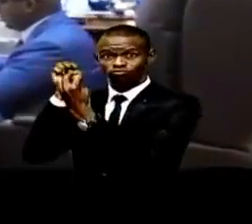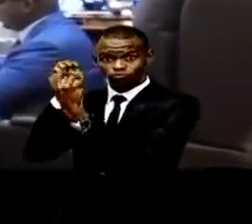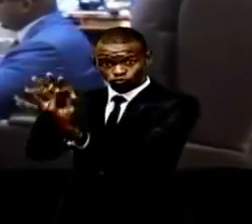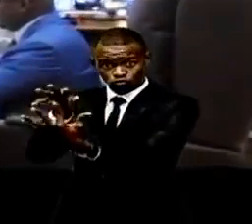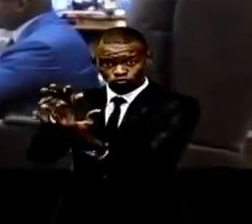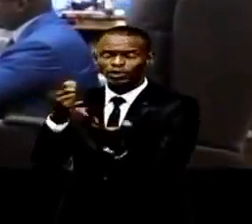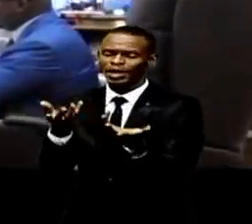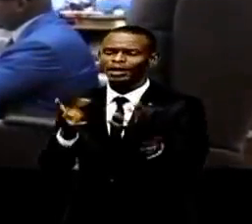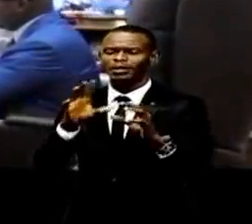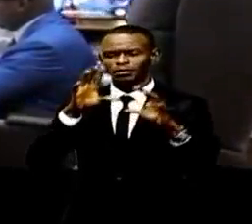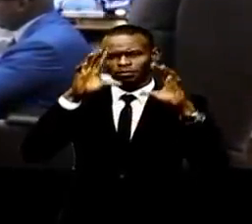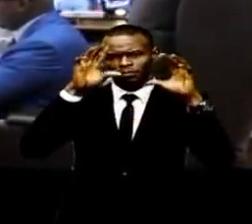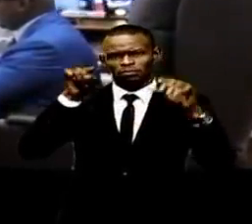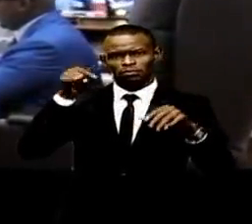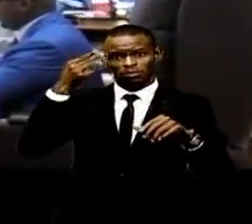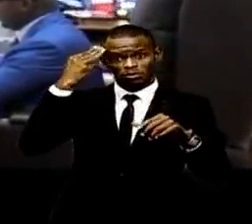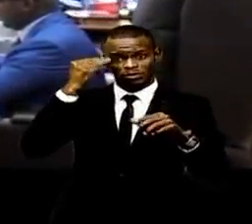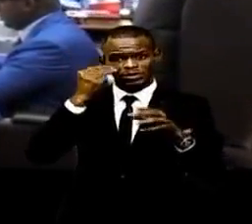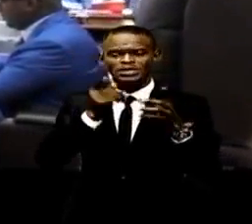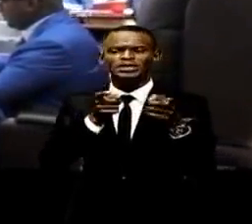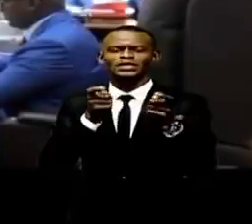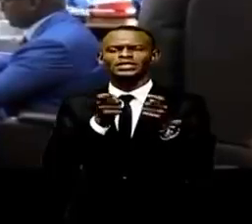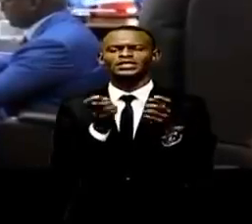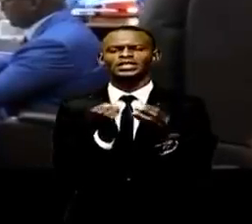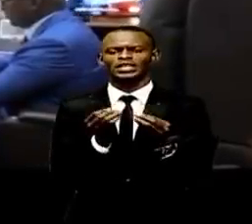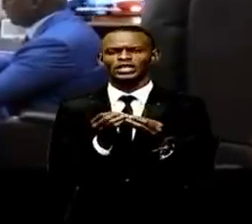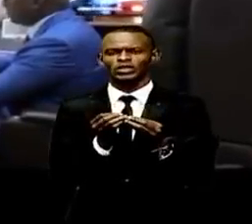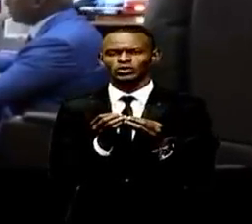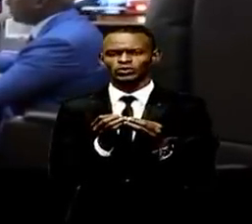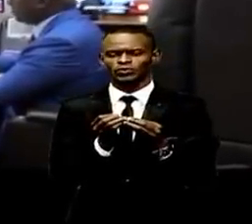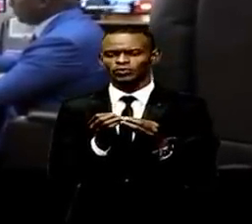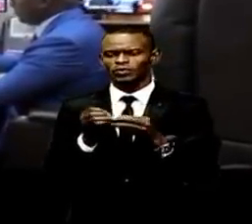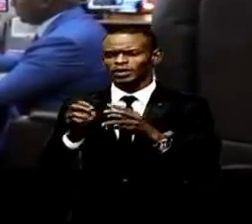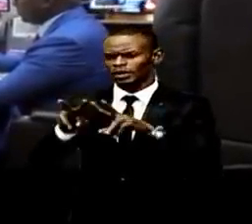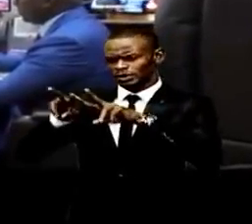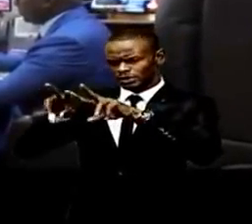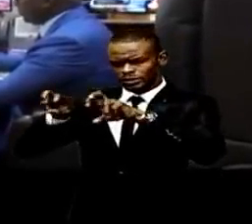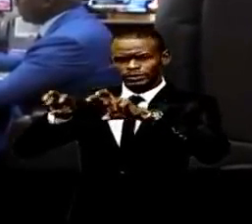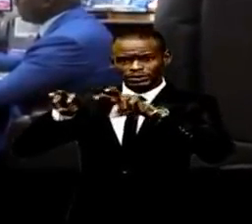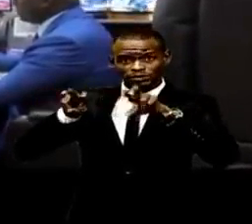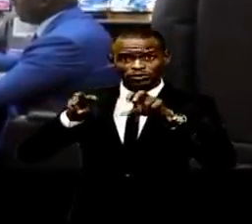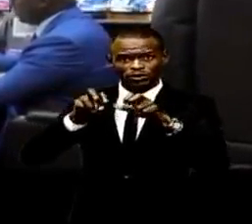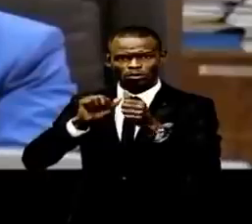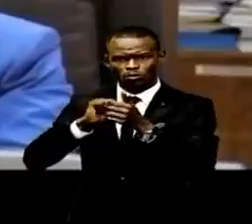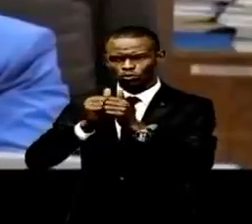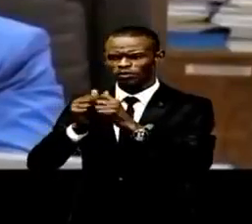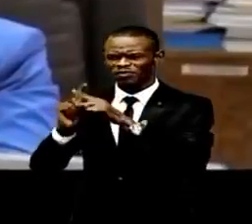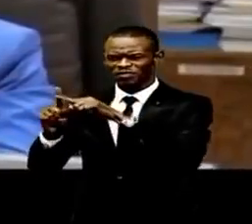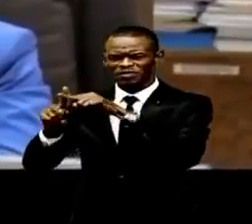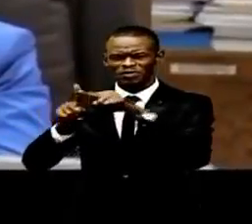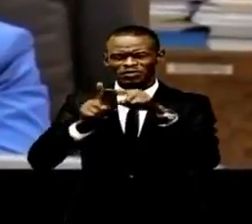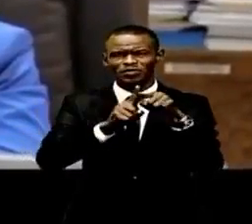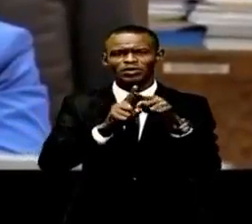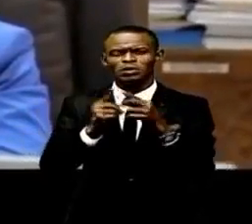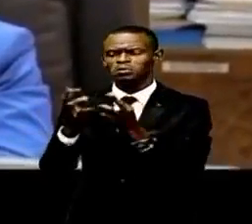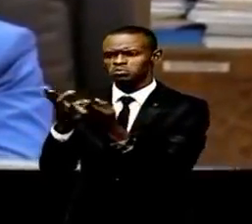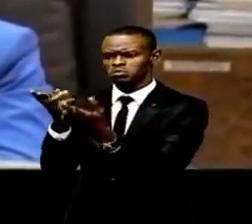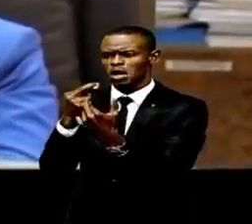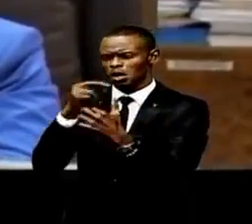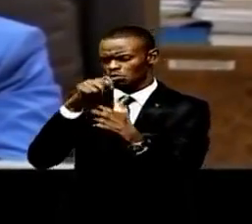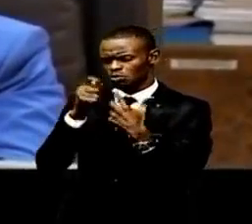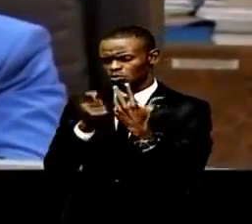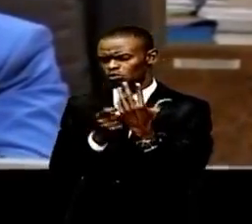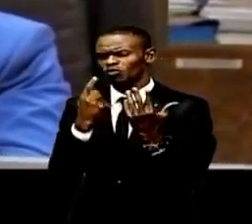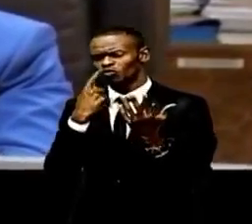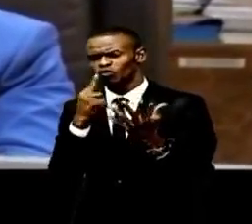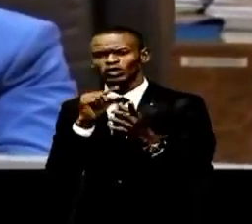terrain et au vu des rapports des services, quelques options sur le plan opérationnel, diplomatique, humanitaire